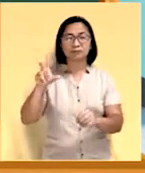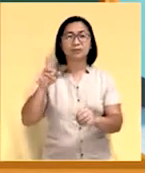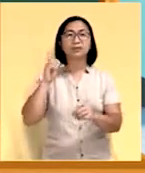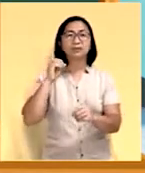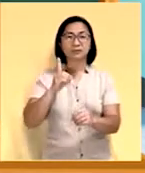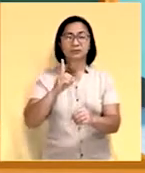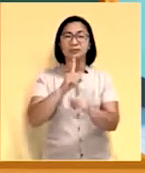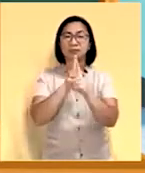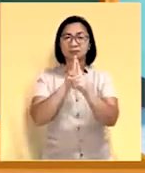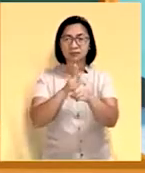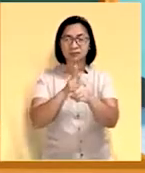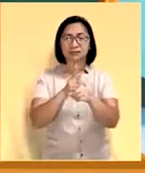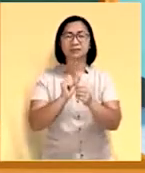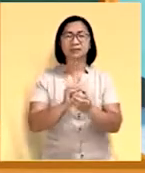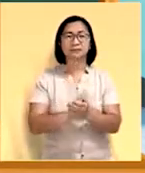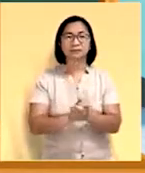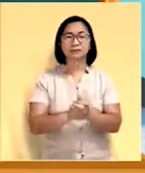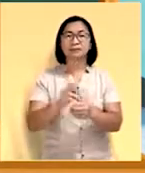ang difference.